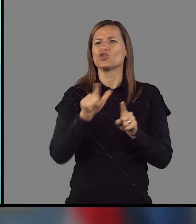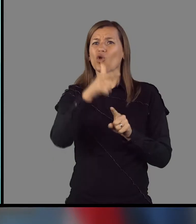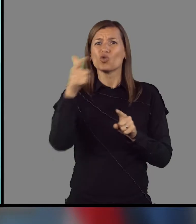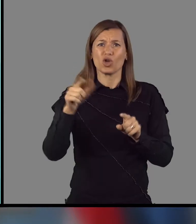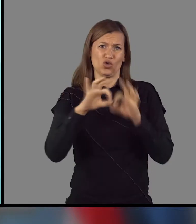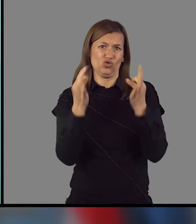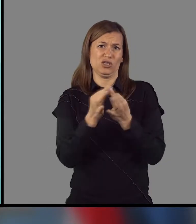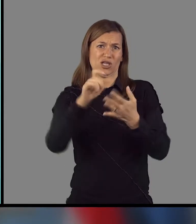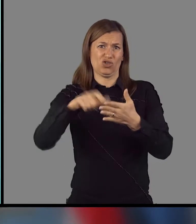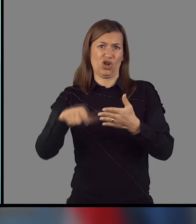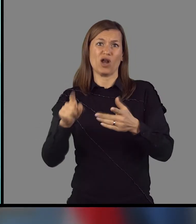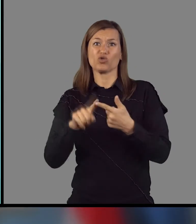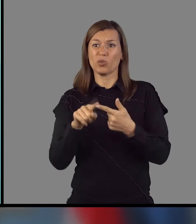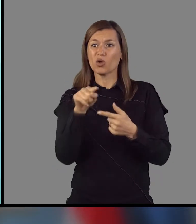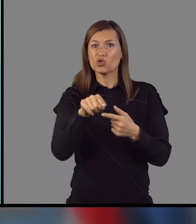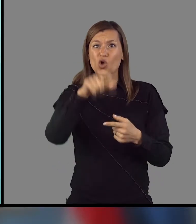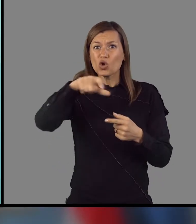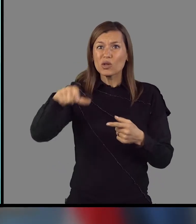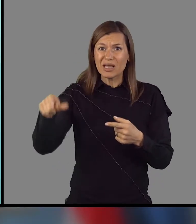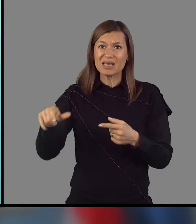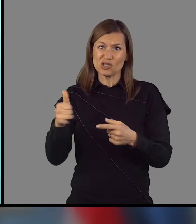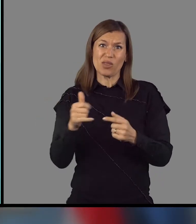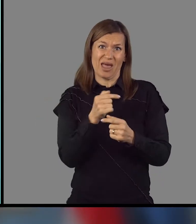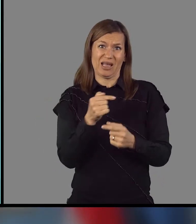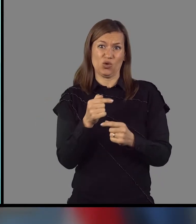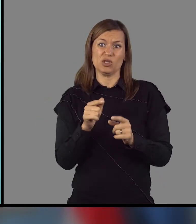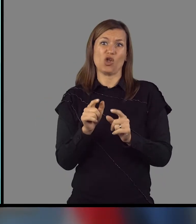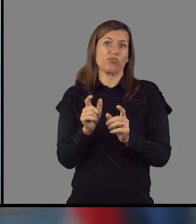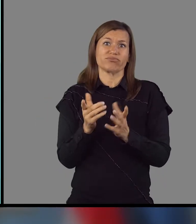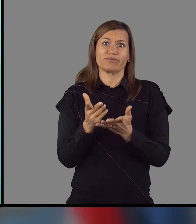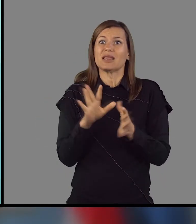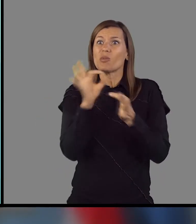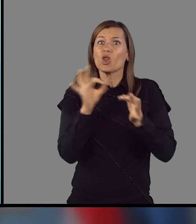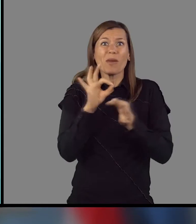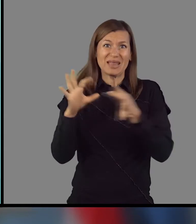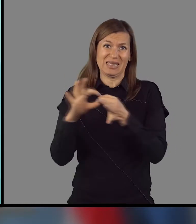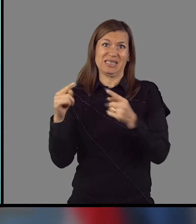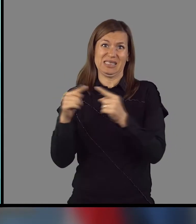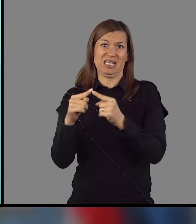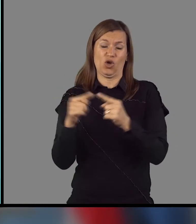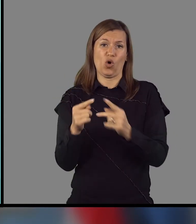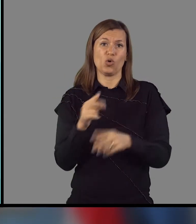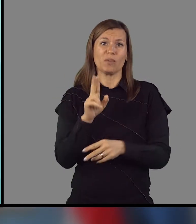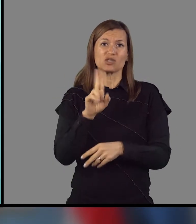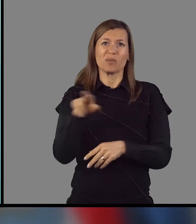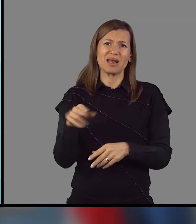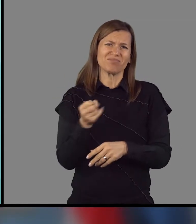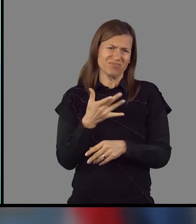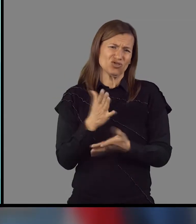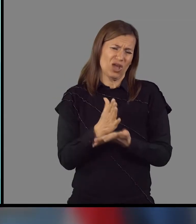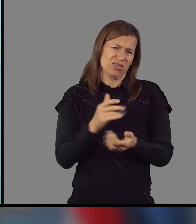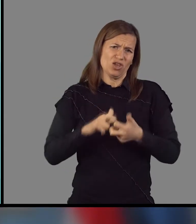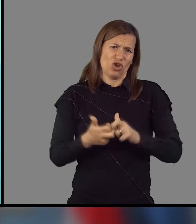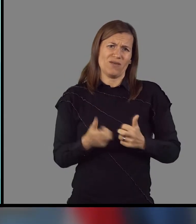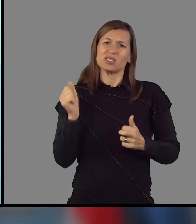neprimerno vedli celo do družinskih članov, čeprav so ti ljudje, ki so negativni v karanteni in niso imeli stikov in da so imeli nekatere težave, tako